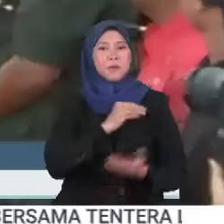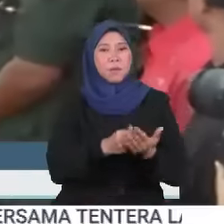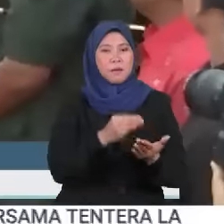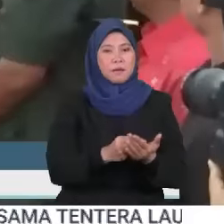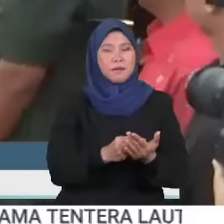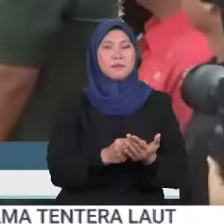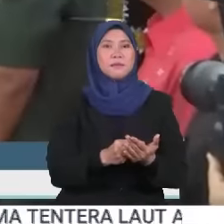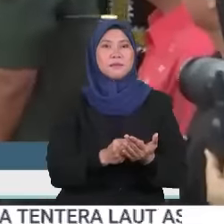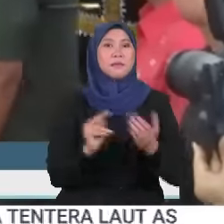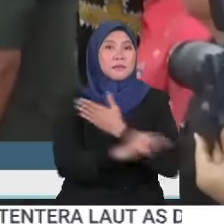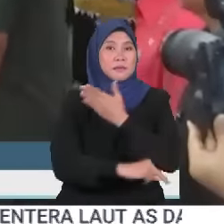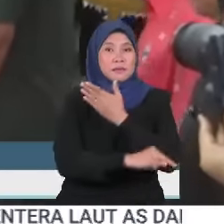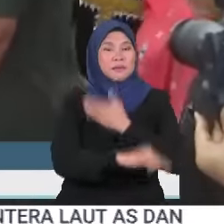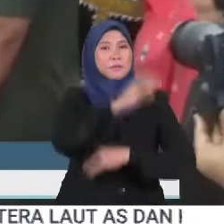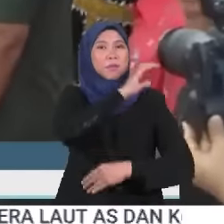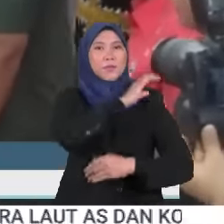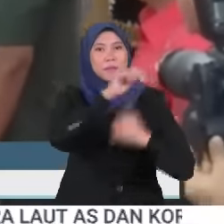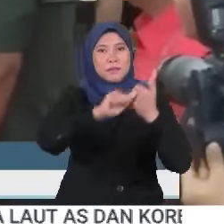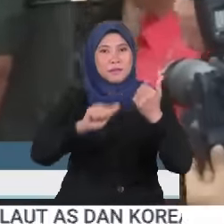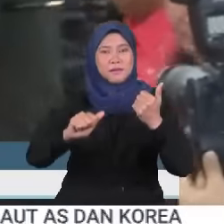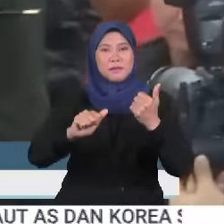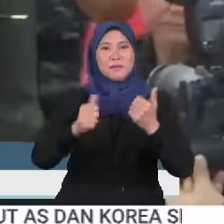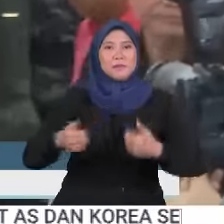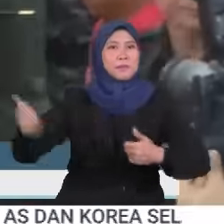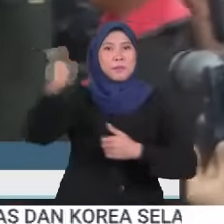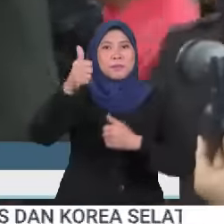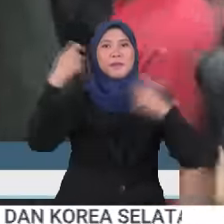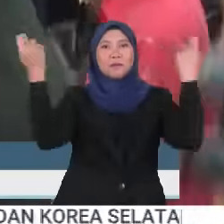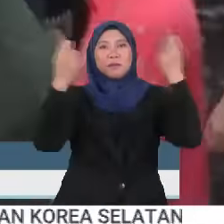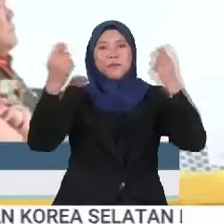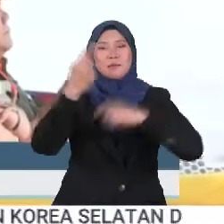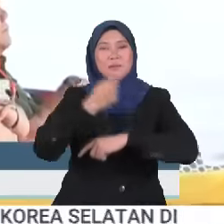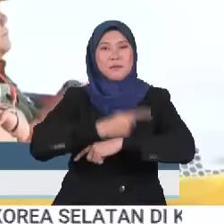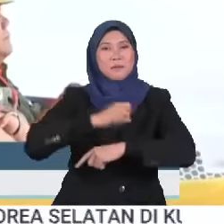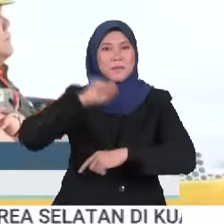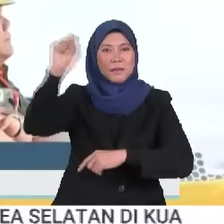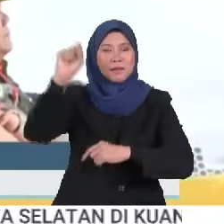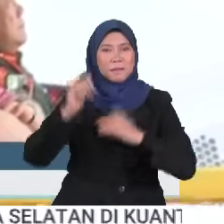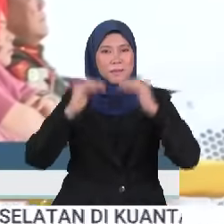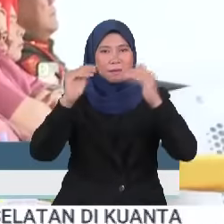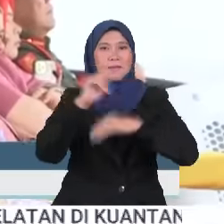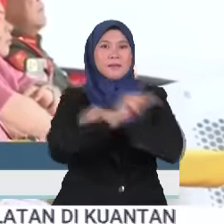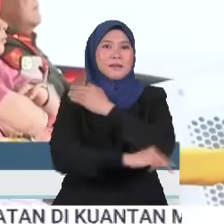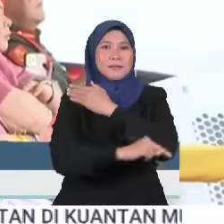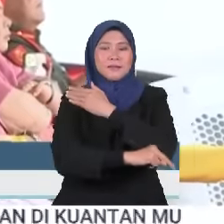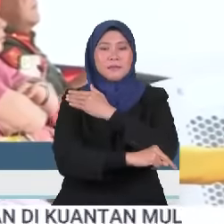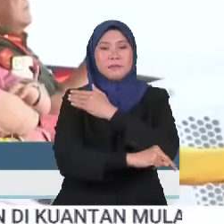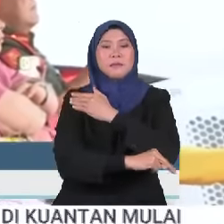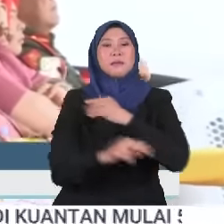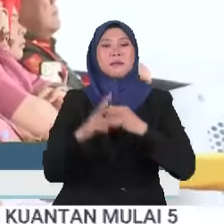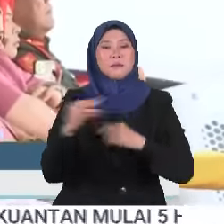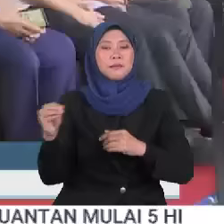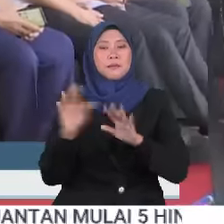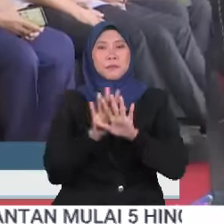Negeri selaku pengerusi jawatan kuasa induk sambutan hari kebangsaan peringkat Negeri Datu Sri Panglima masih dimanjun